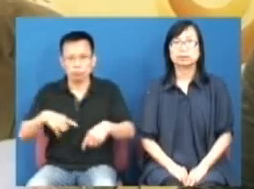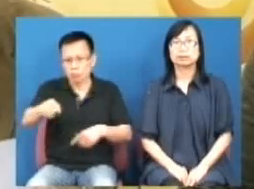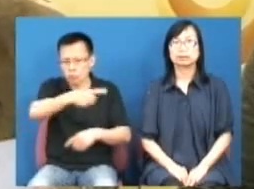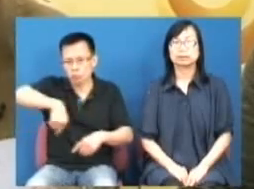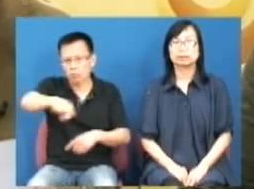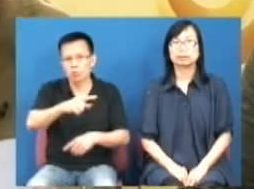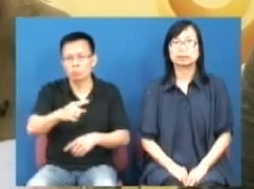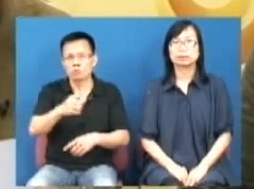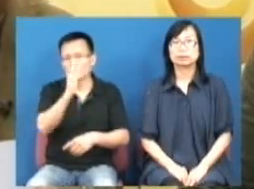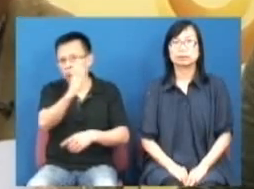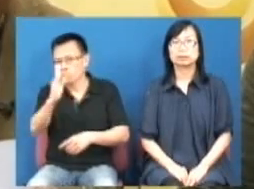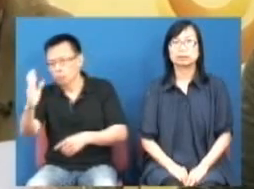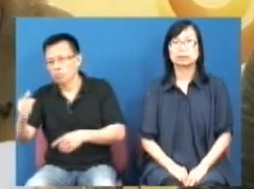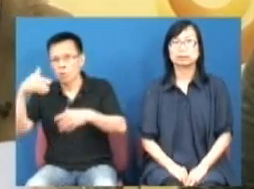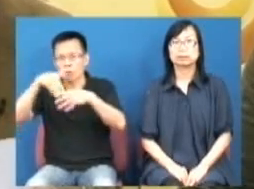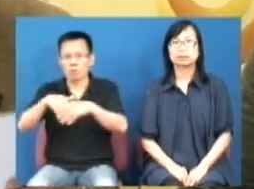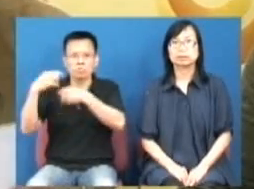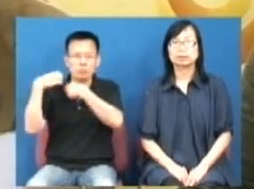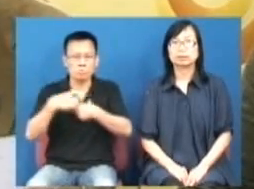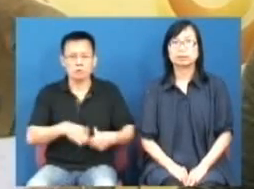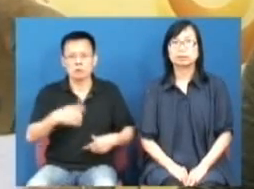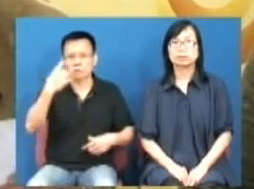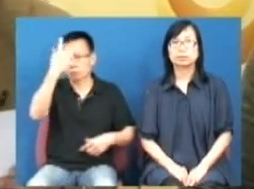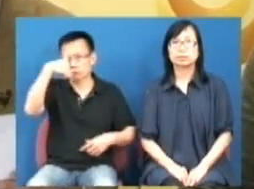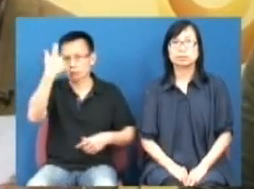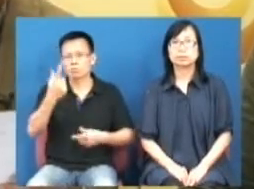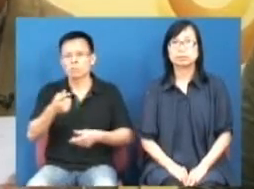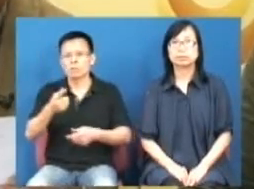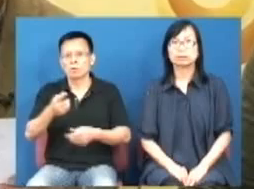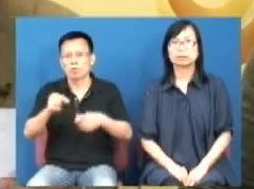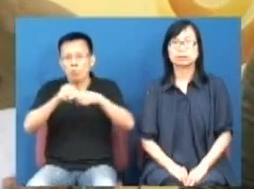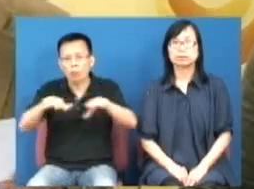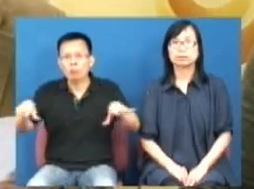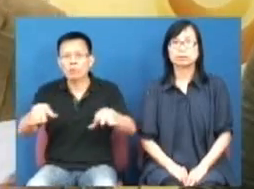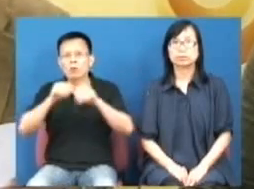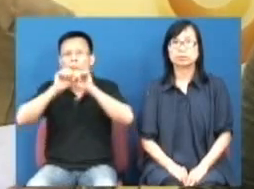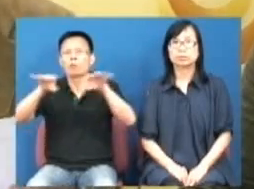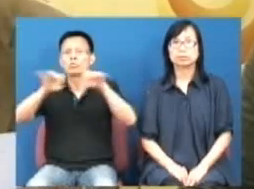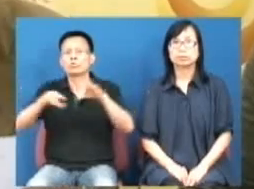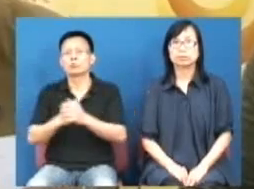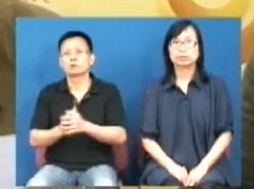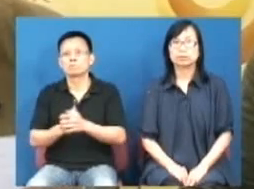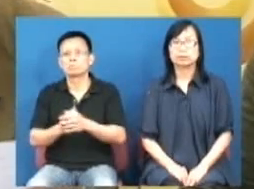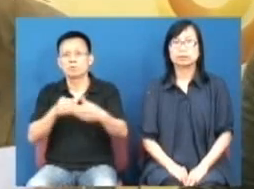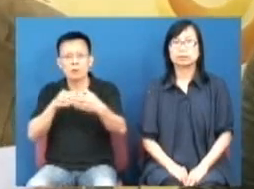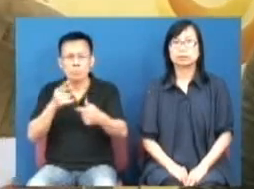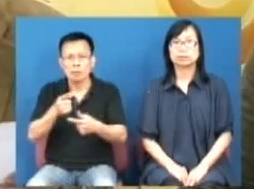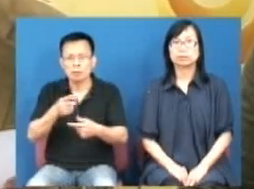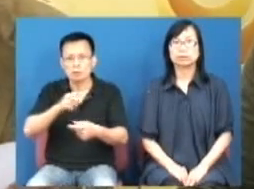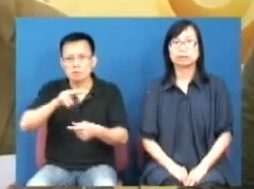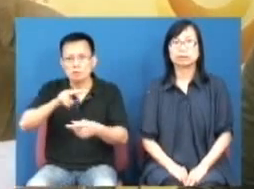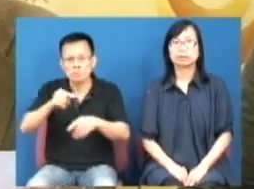候選人有公平和平等的對待和報導對待，我想包括就是我們是不是給這麼多空間